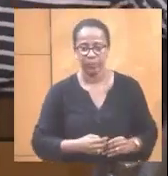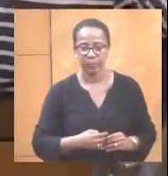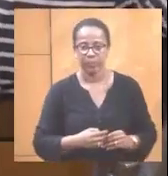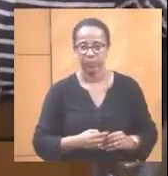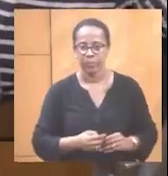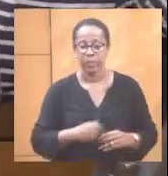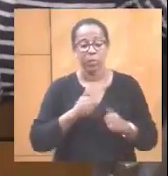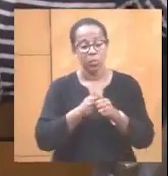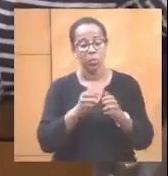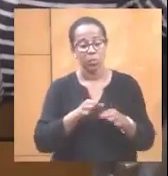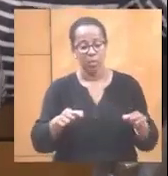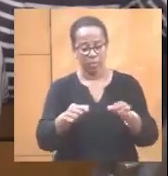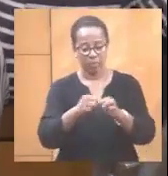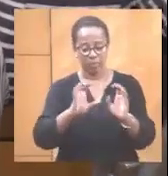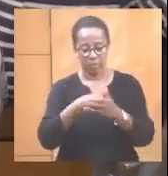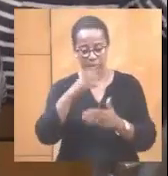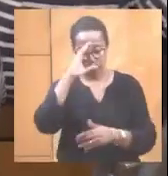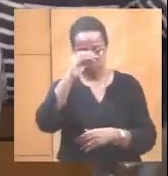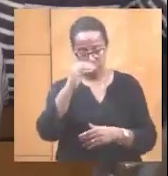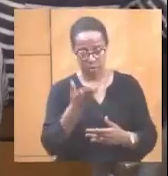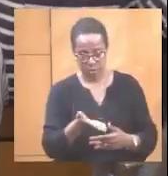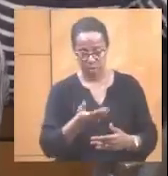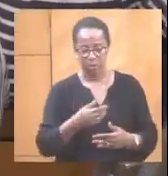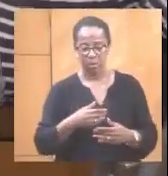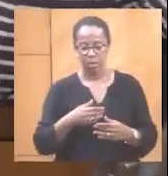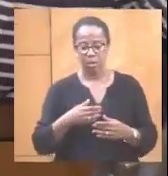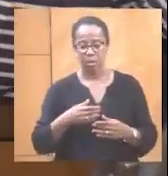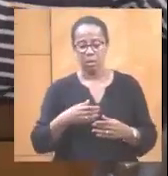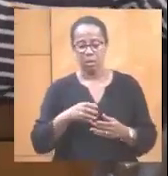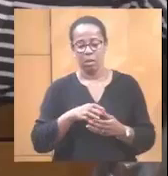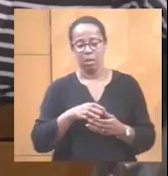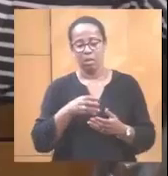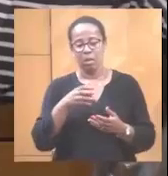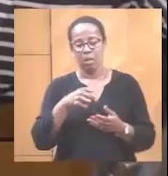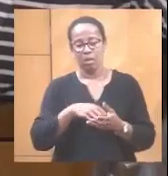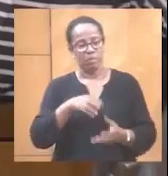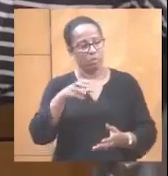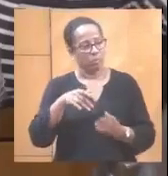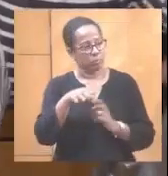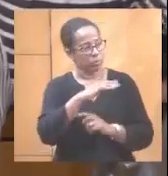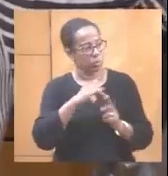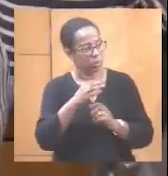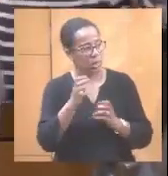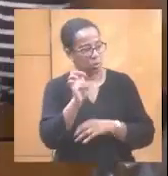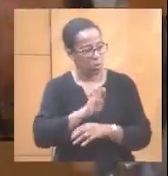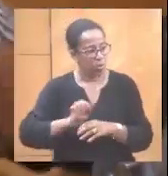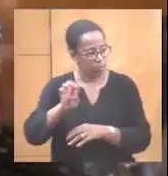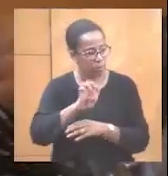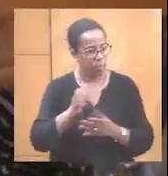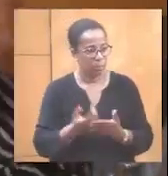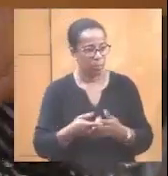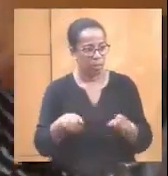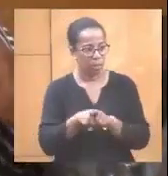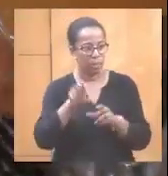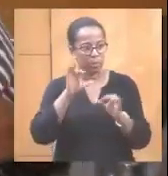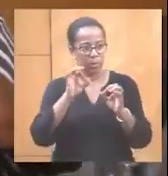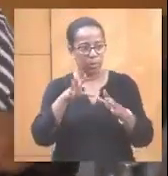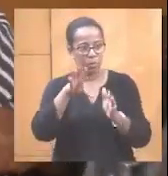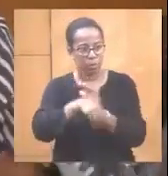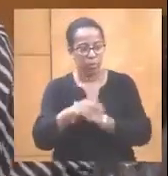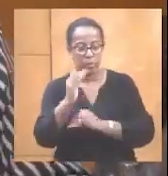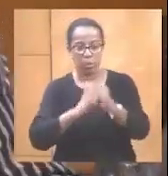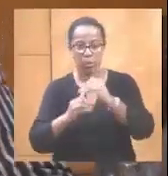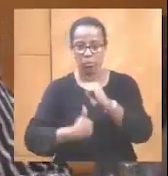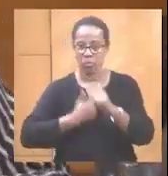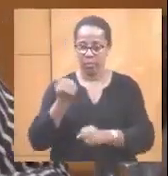de la formation professionnelle, c'est le Fonds social européen. À la fois, les programmes que nous